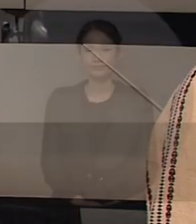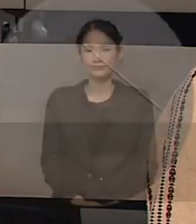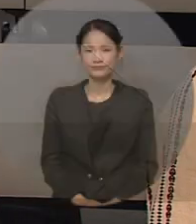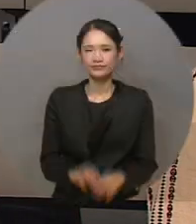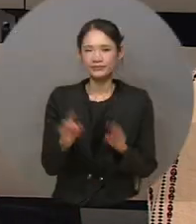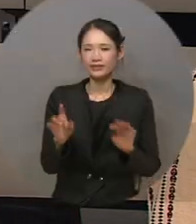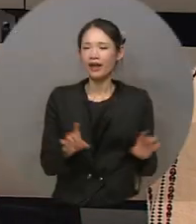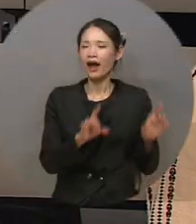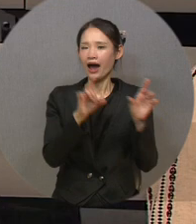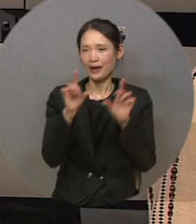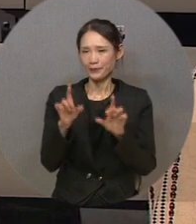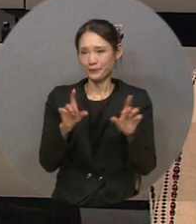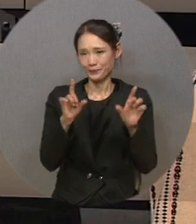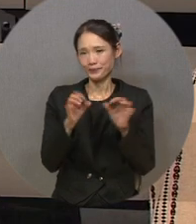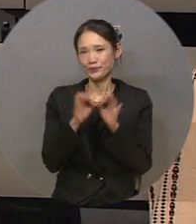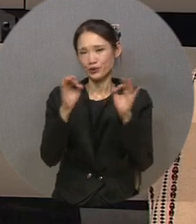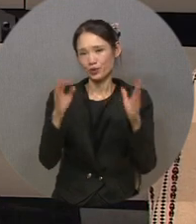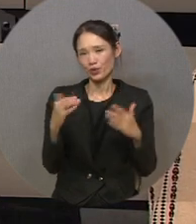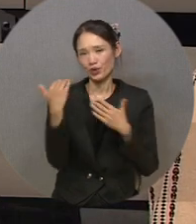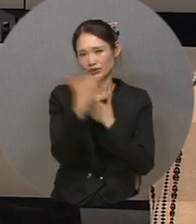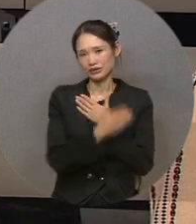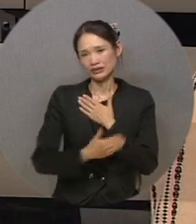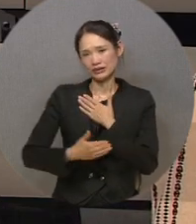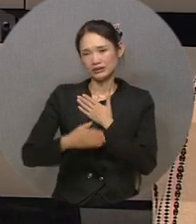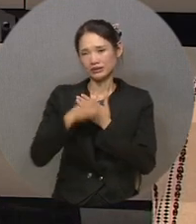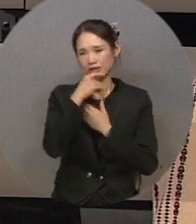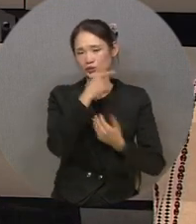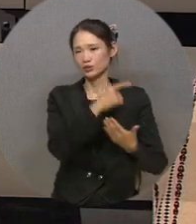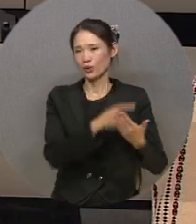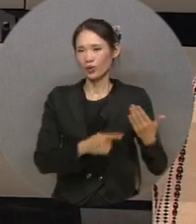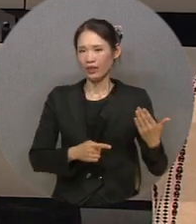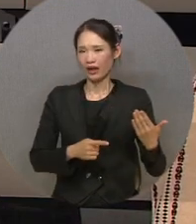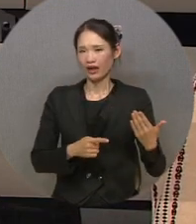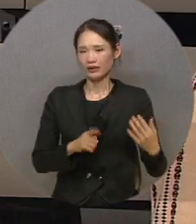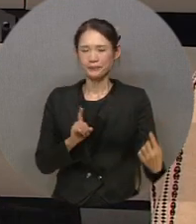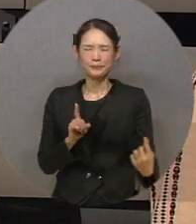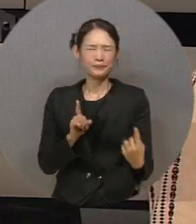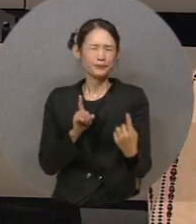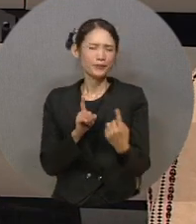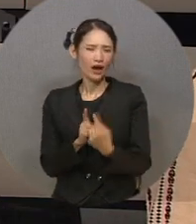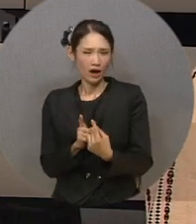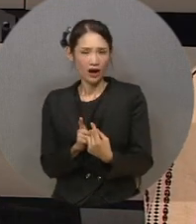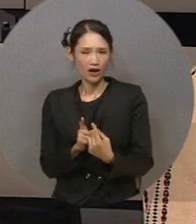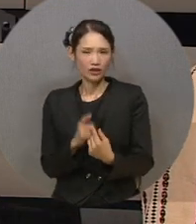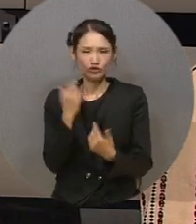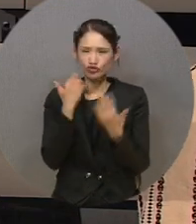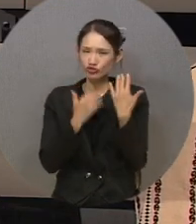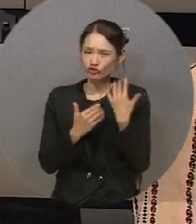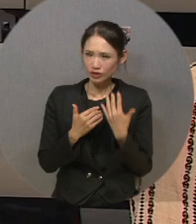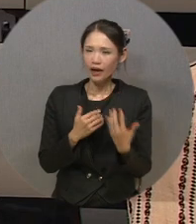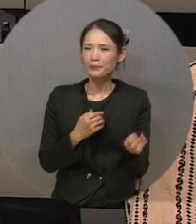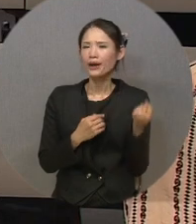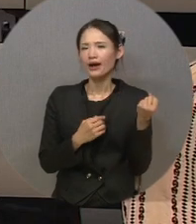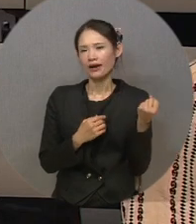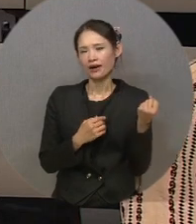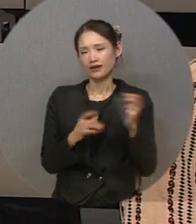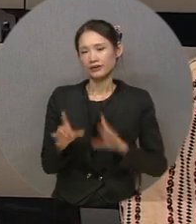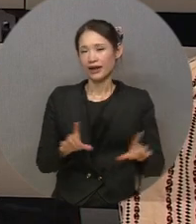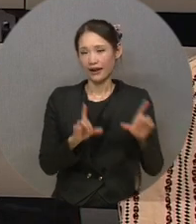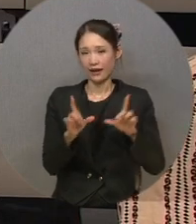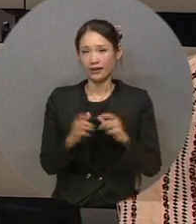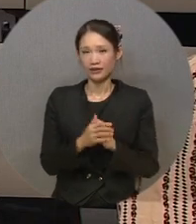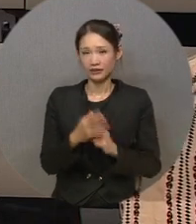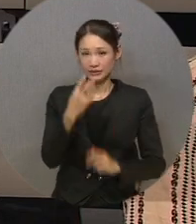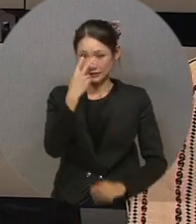삶을 살아가면서 신체적 손상의 현상을 맞이하는 삶을 어느 누구나 살아갈 수가 있는데요.